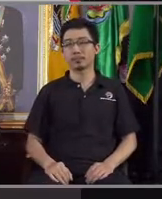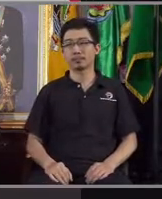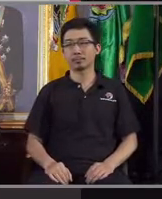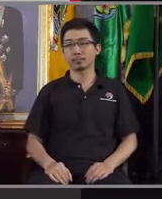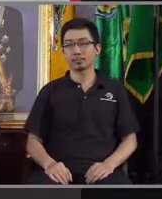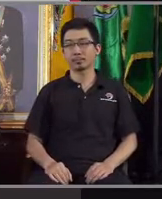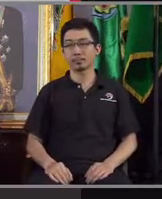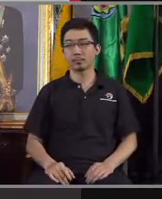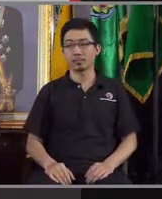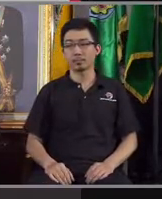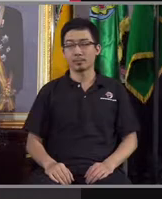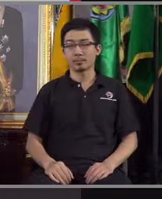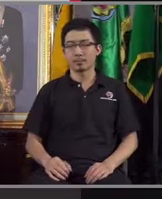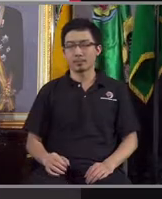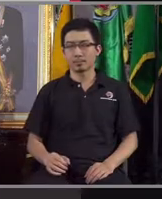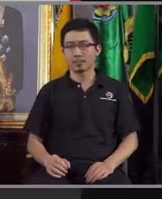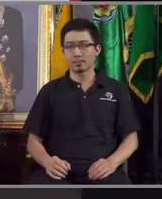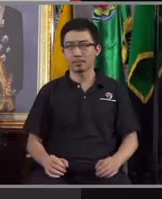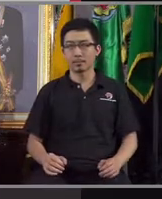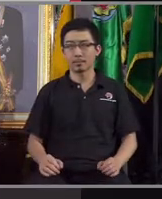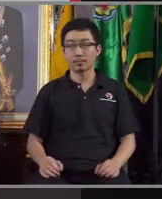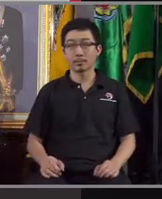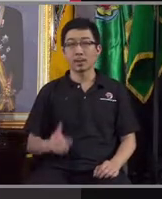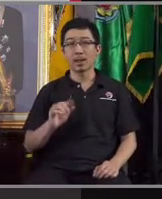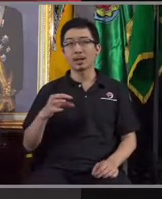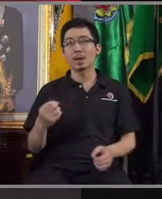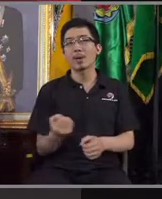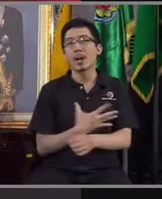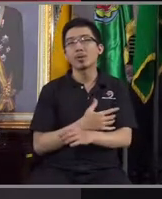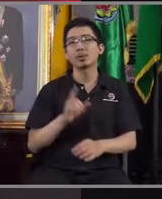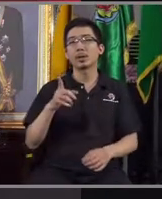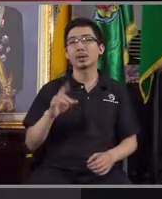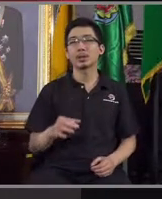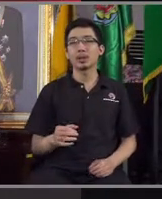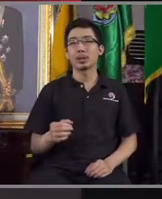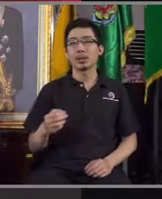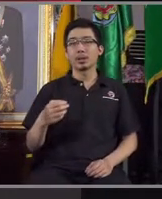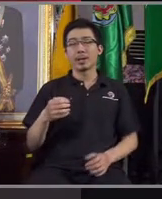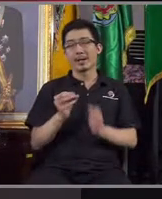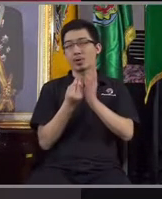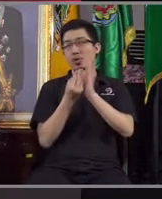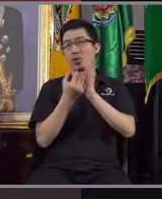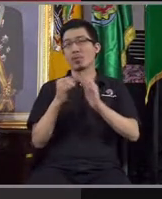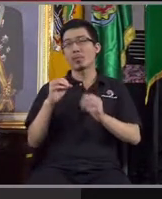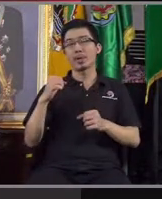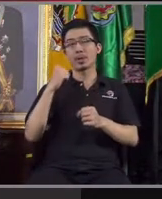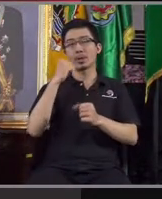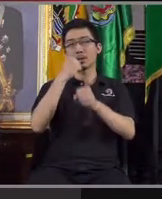juga turun karena ada pengaruh dari ekonomi global. Sekarang masih